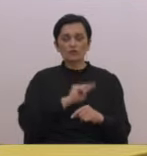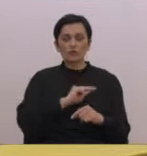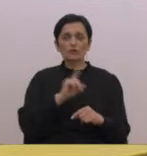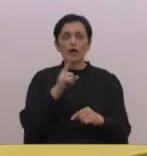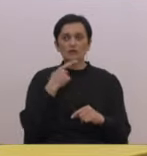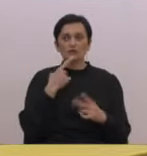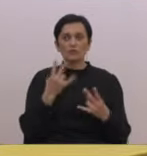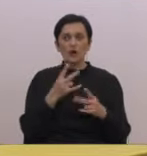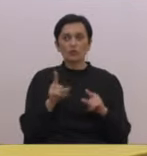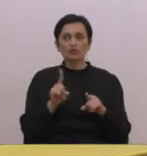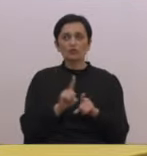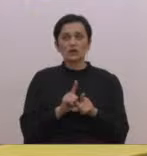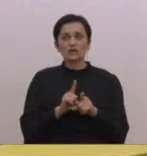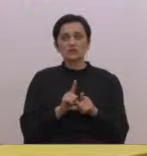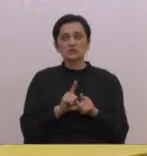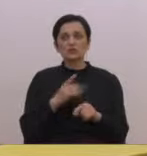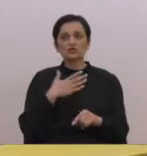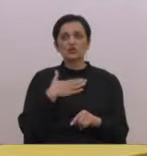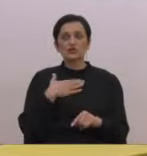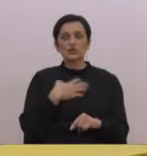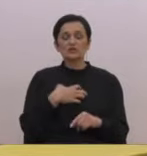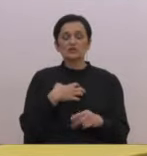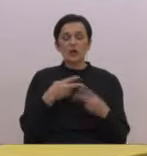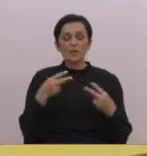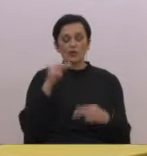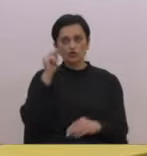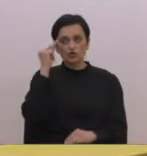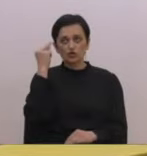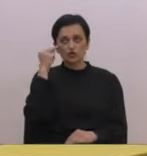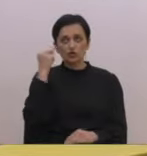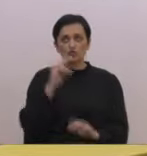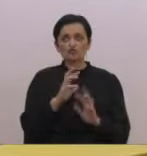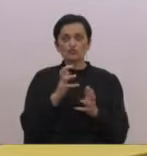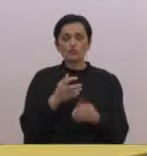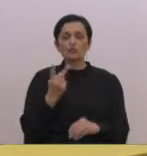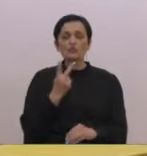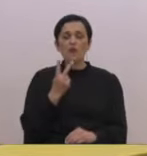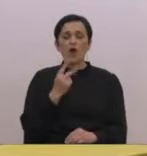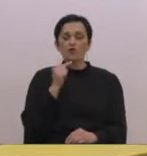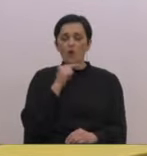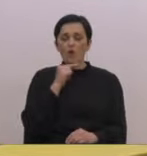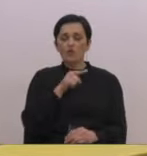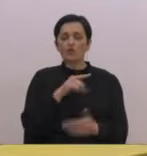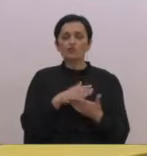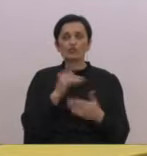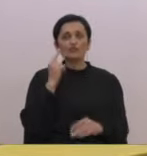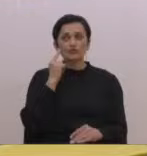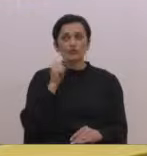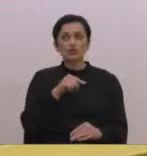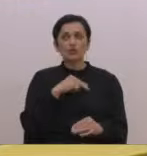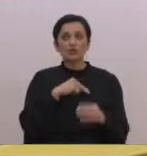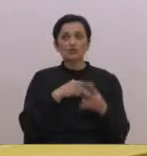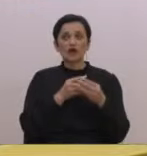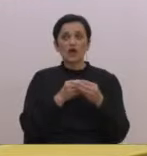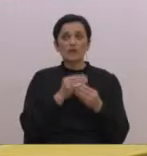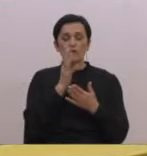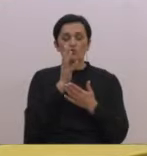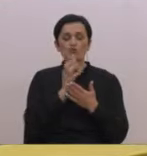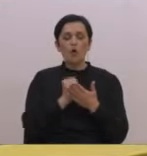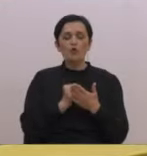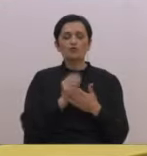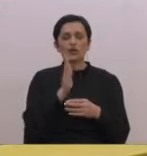უნდა ასევე ჩვენი სტრატეგიული პარტნიორი ჩინეთი, რომელიც მსოფლიოში მეორე ეკონომიკაა, ახაც ფიქრობ, რომ თანამშრომლობის პოტენციალი ბევრად